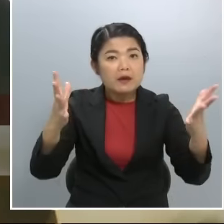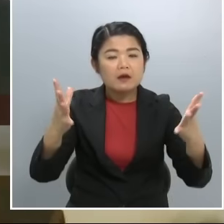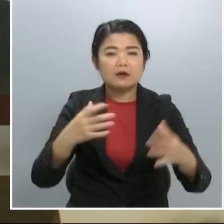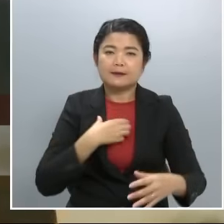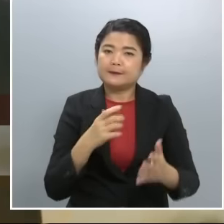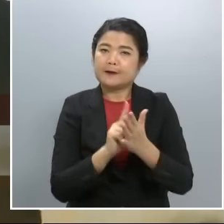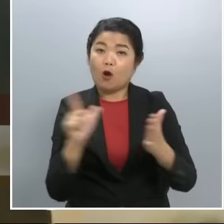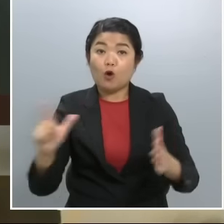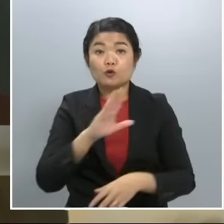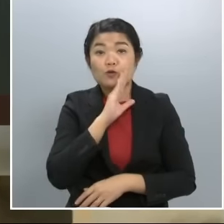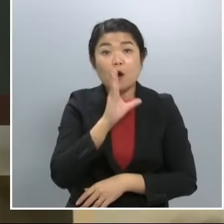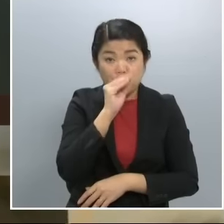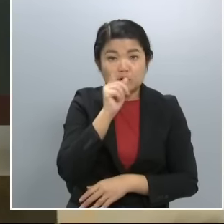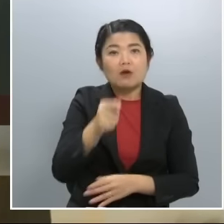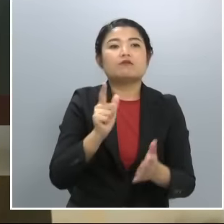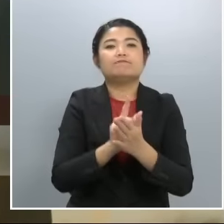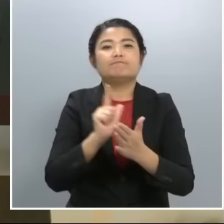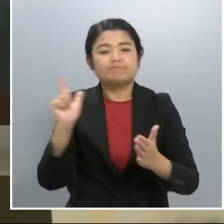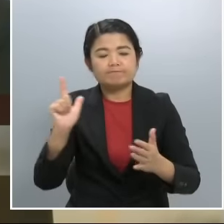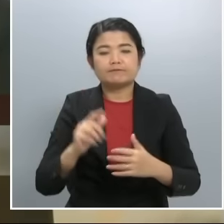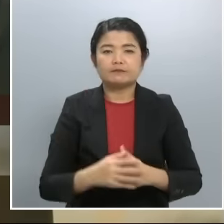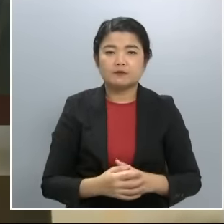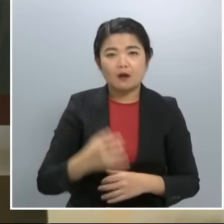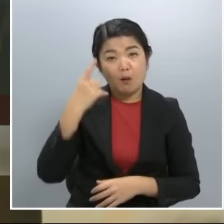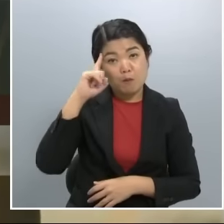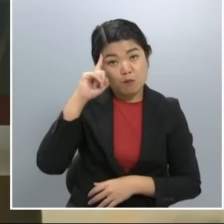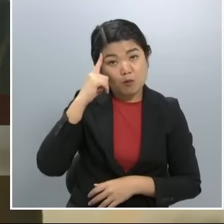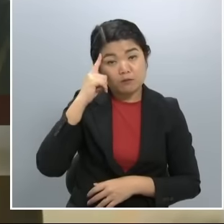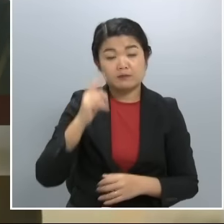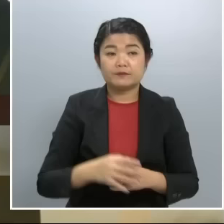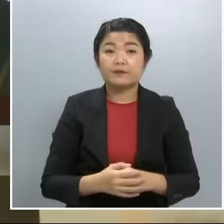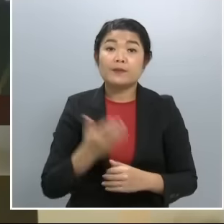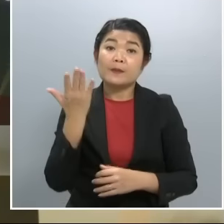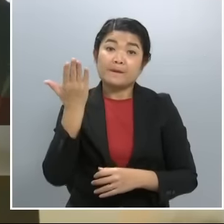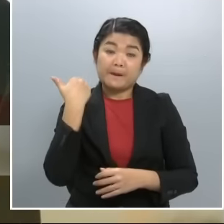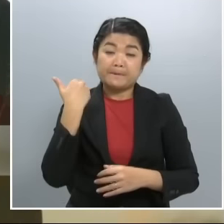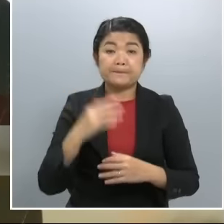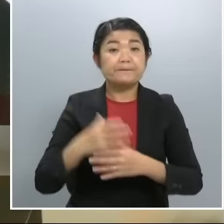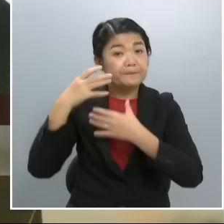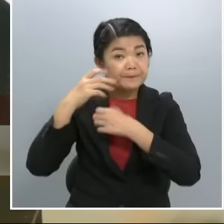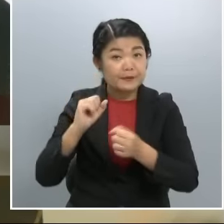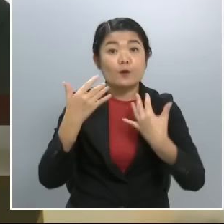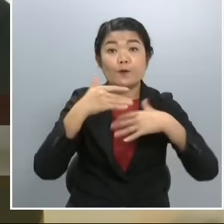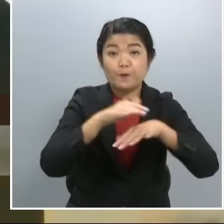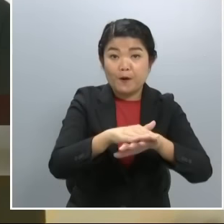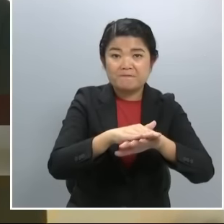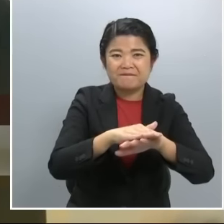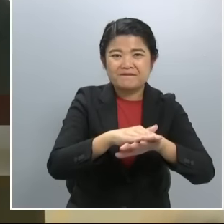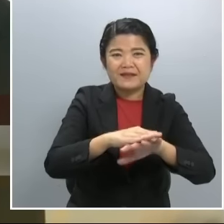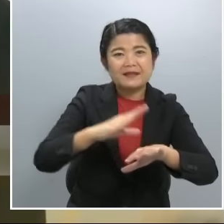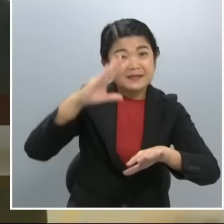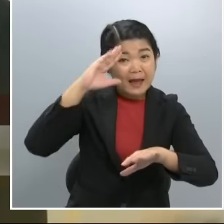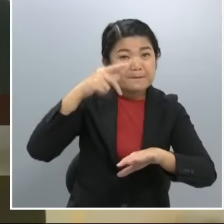พราะถ้าพูดต้องลาออก ครั้งเราก็ไม่รู้สิครั้งก่อนตอนที่ประชาธิปัตย์ร่วมรัฐบาลพลเอกประยุทธ์เนี่ยคุณอภิสิทธิ์ลา